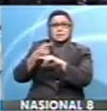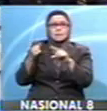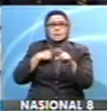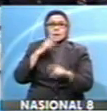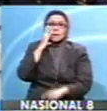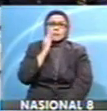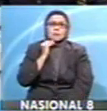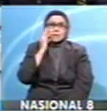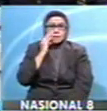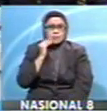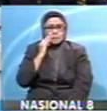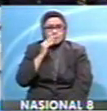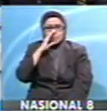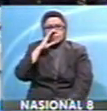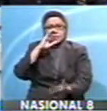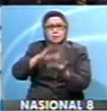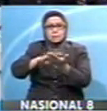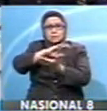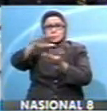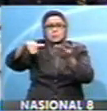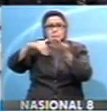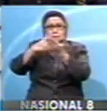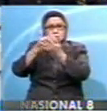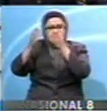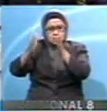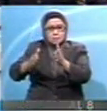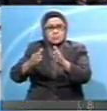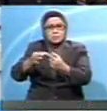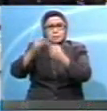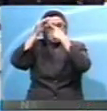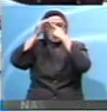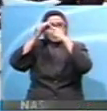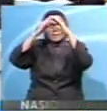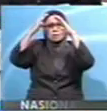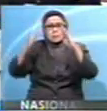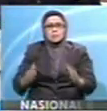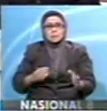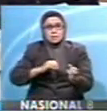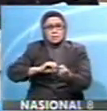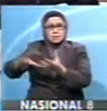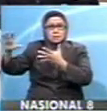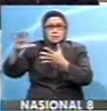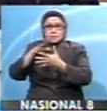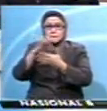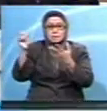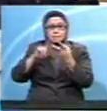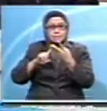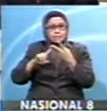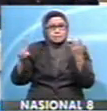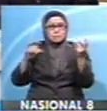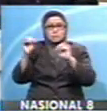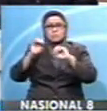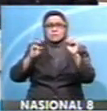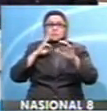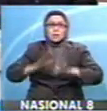segalanya di pantai timur khususnya di Kelantan biarpun tiada lagi air bah hari ini namun kesan yang ditinggalkan memberi trauma kepada